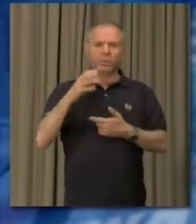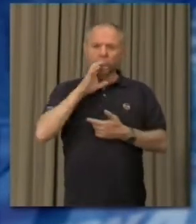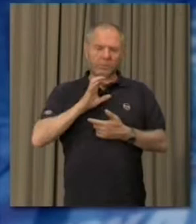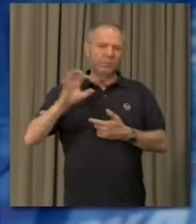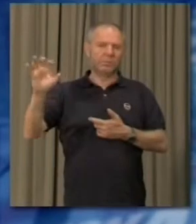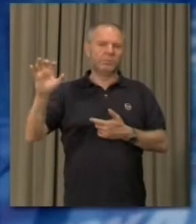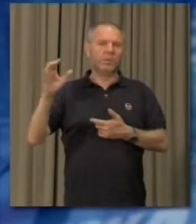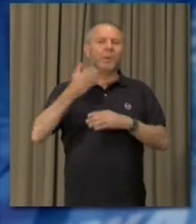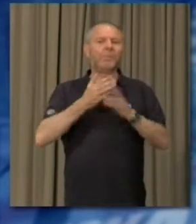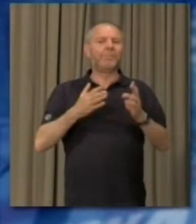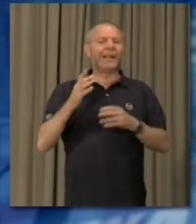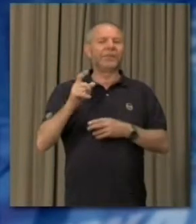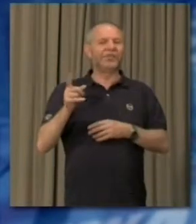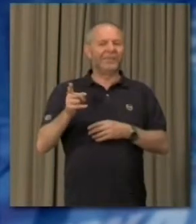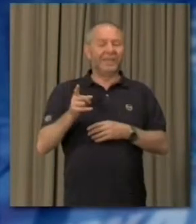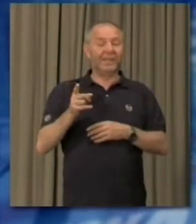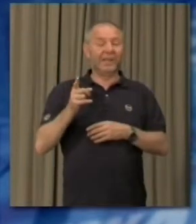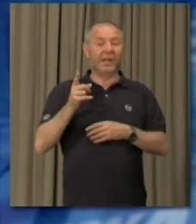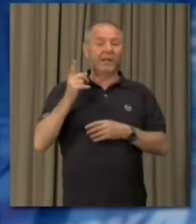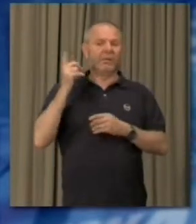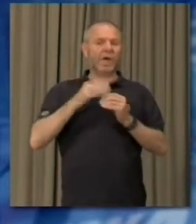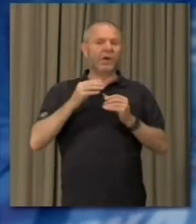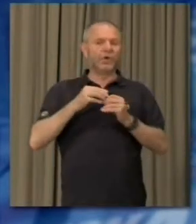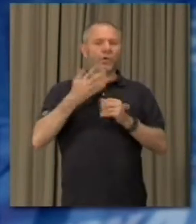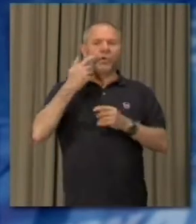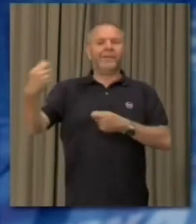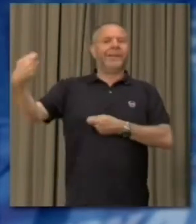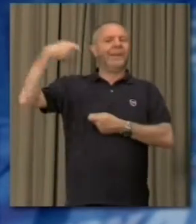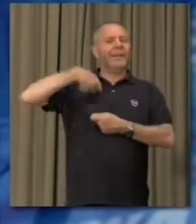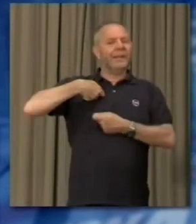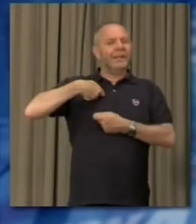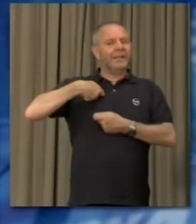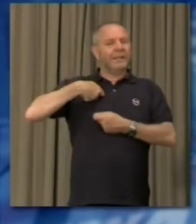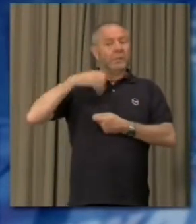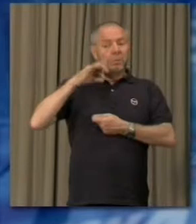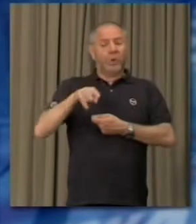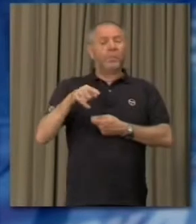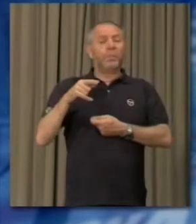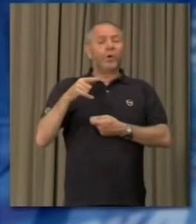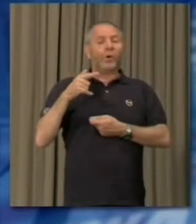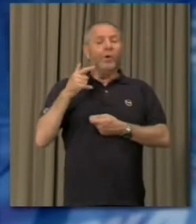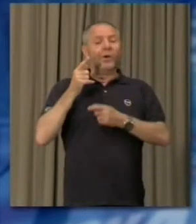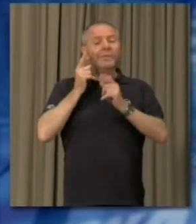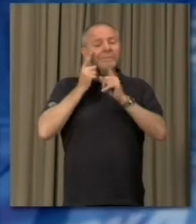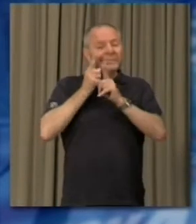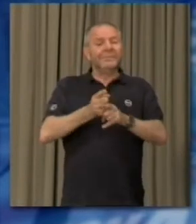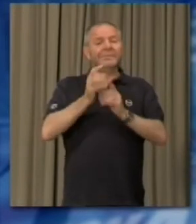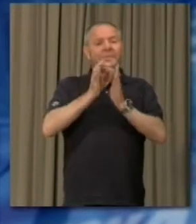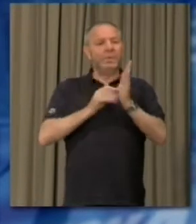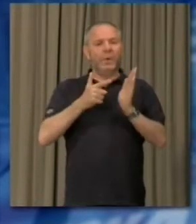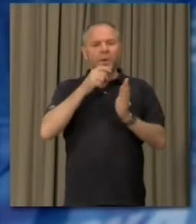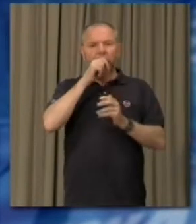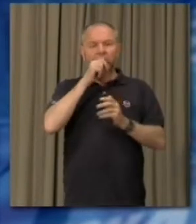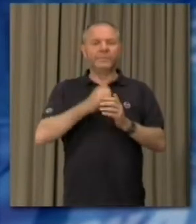al processo per far valere i propri diritti e ottenere un risarcimento del danno causato dal fatto che non era stato rispettato il contratto di appalto